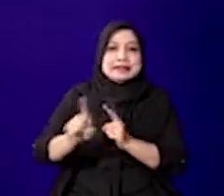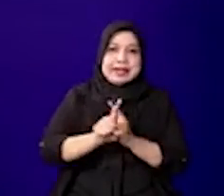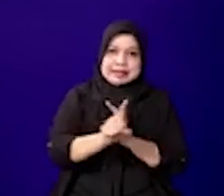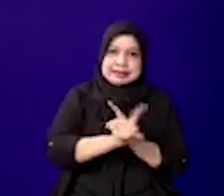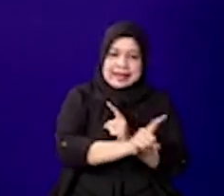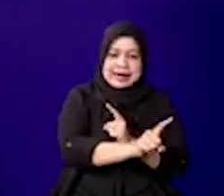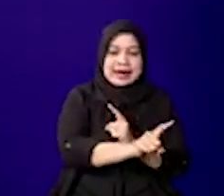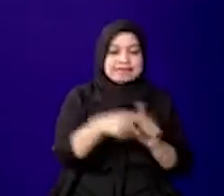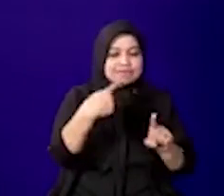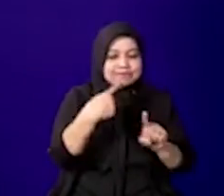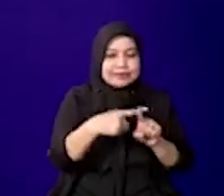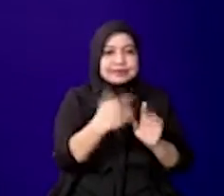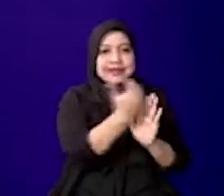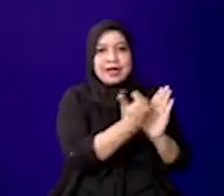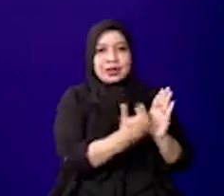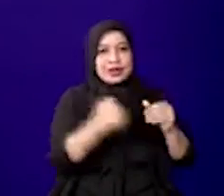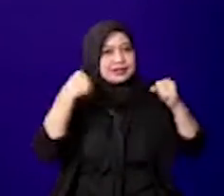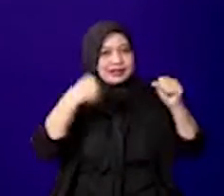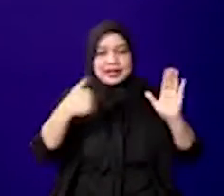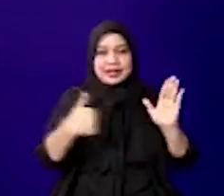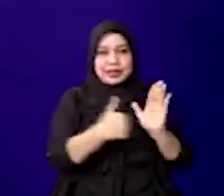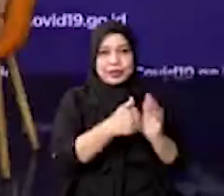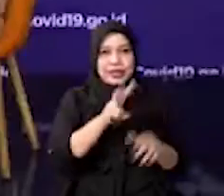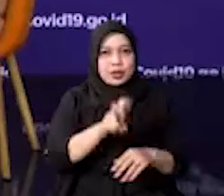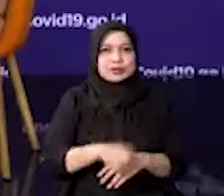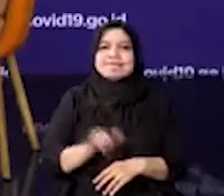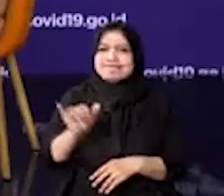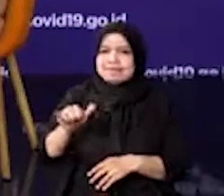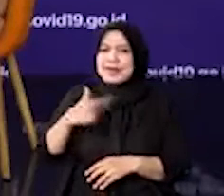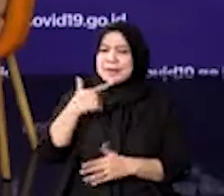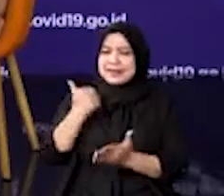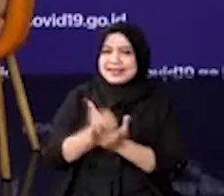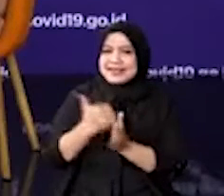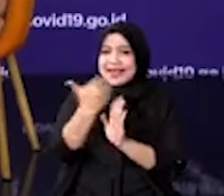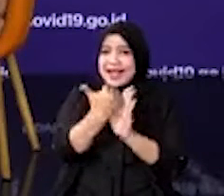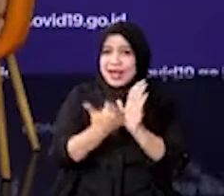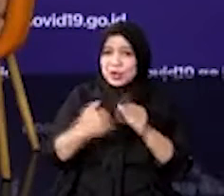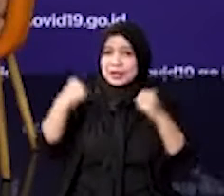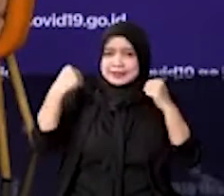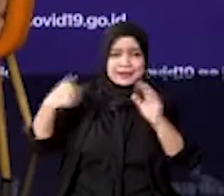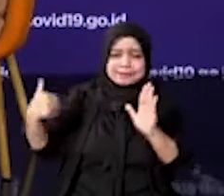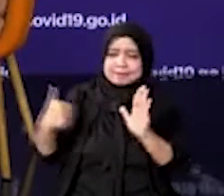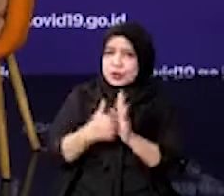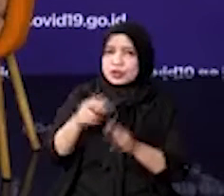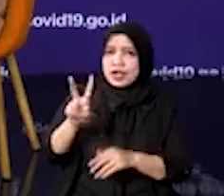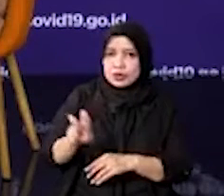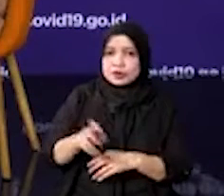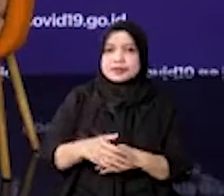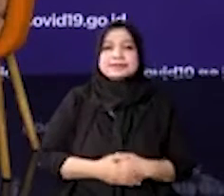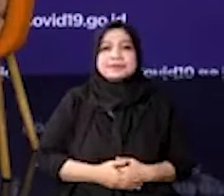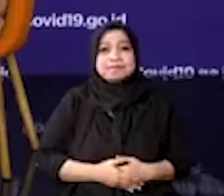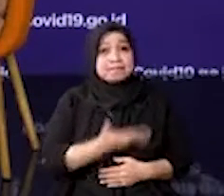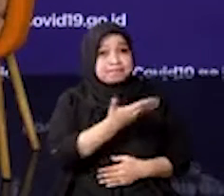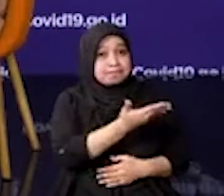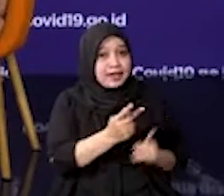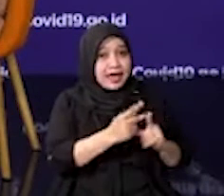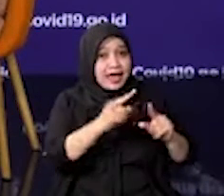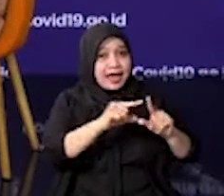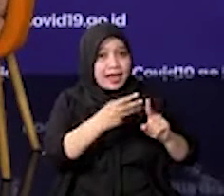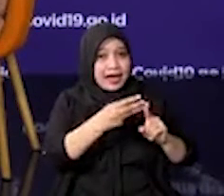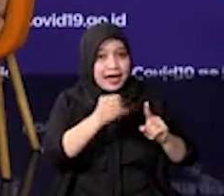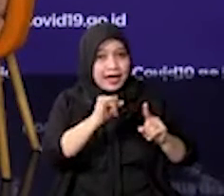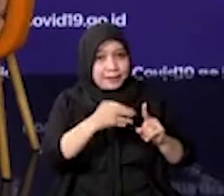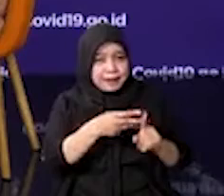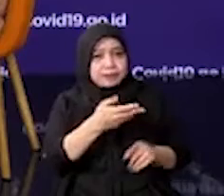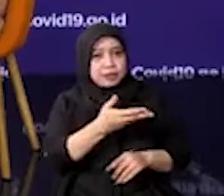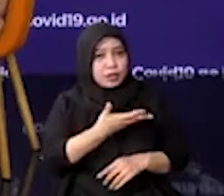dan memenuhi protokol kesesatan ya itu yang paling penting protokol kesehatan jangan sampai hilang eh Habib Ada yang ingin Habib sampaikan begitu kepada